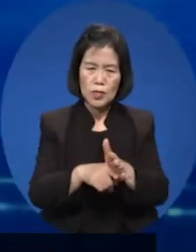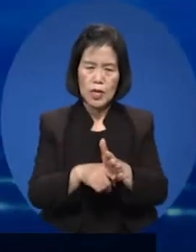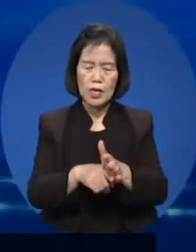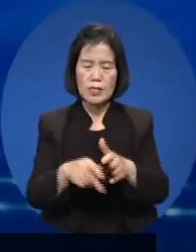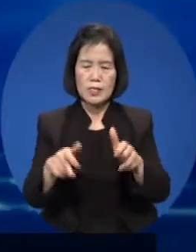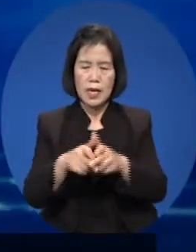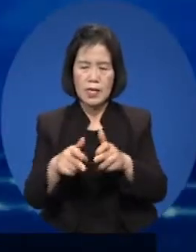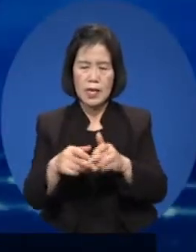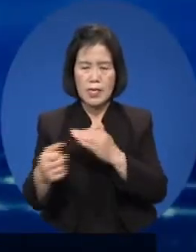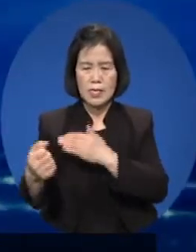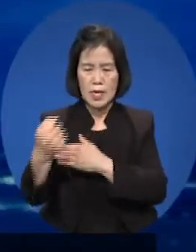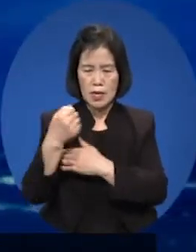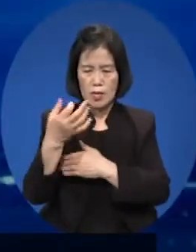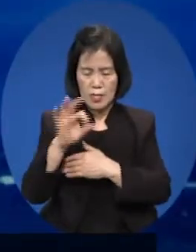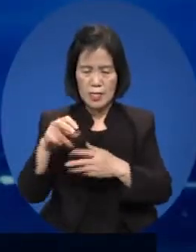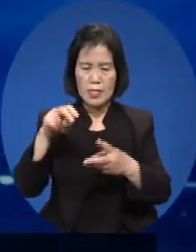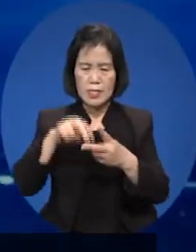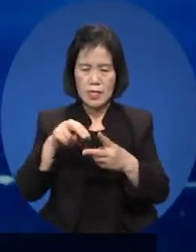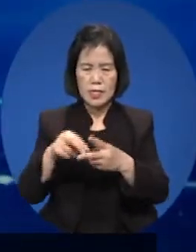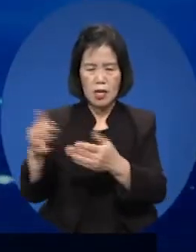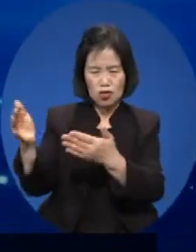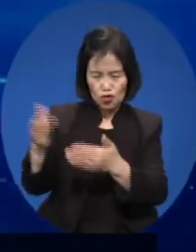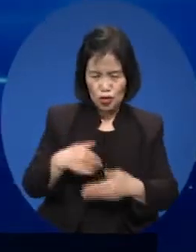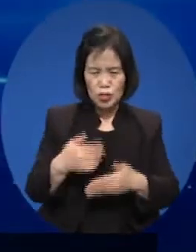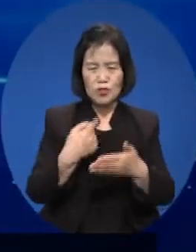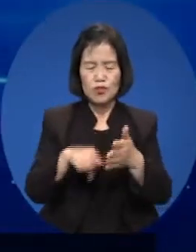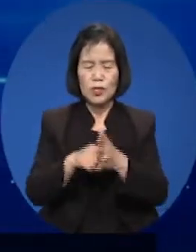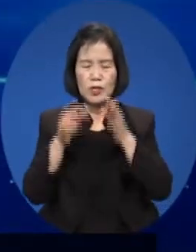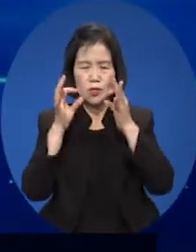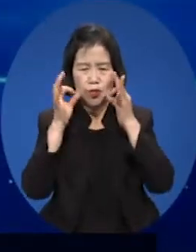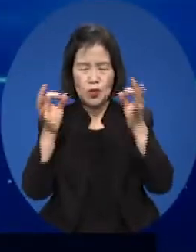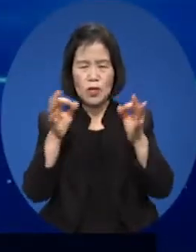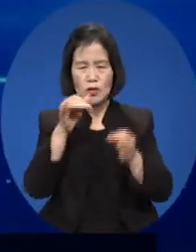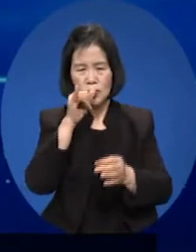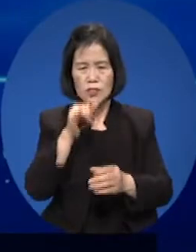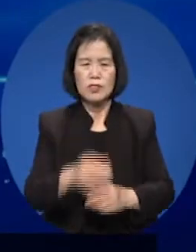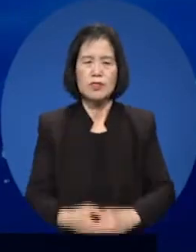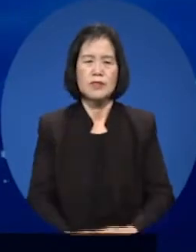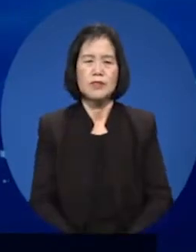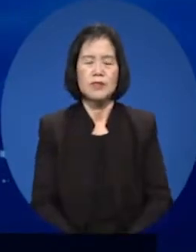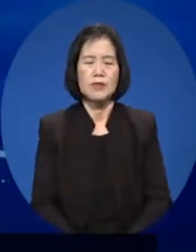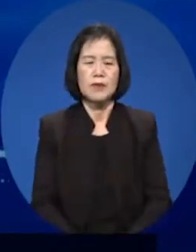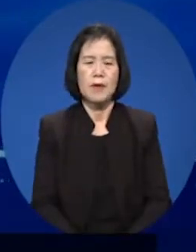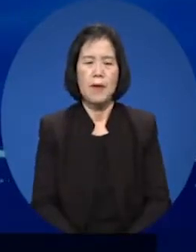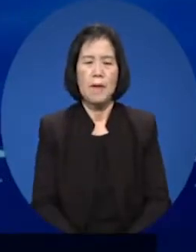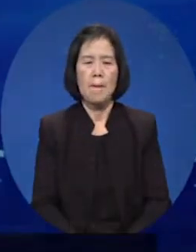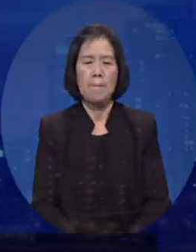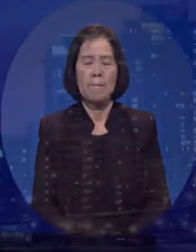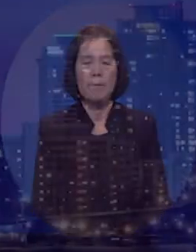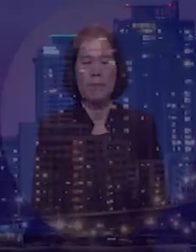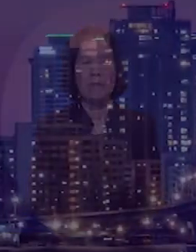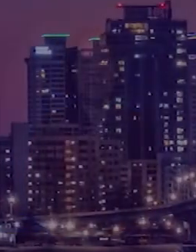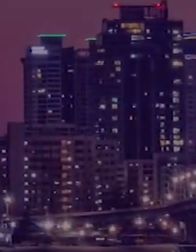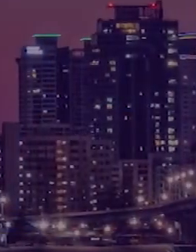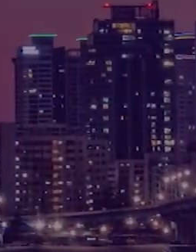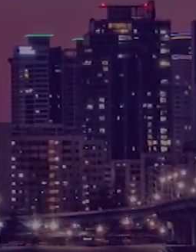체력 인증센터 유치를 위해 상당히 노력을 기울이고 있다. 이 부분까지 좀 저희가 소개를 해드리도록 하겠습니다.